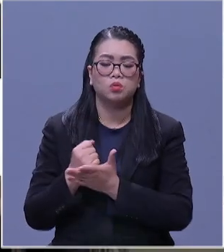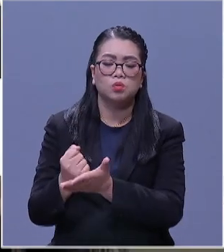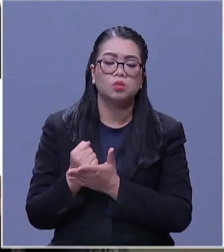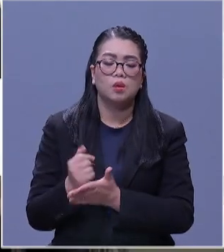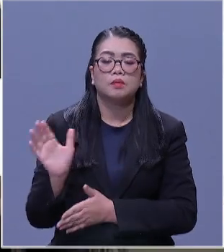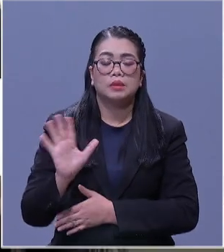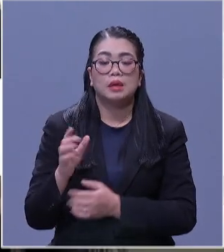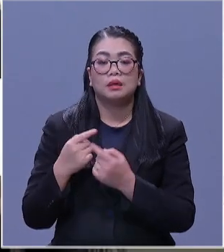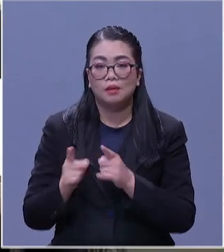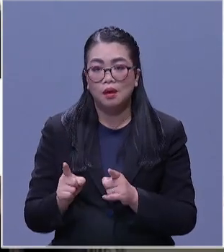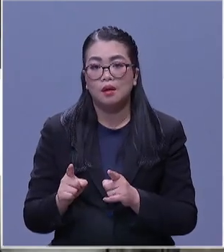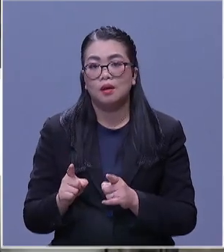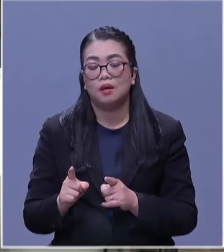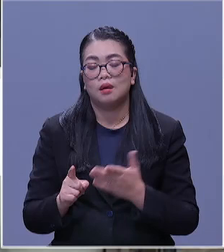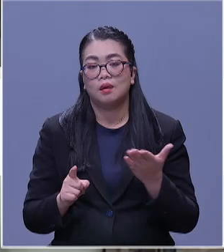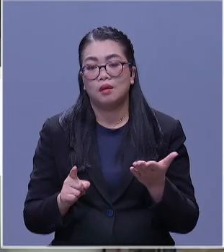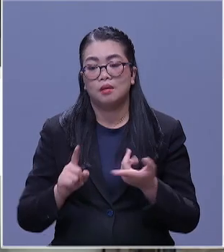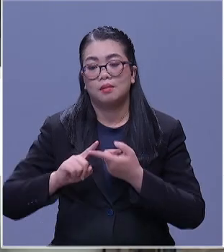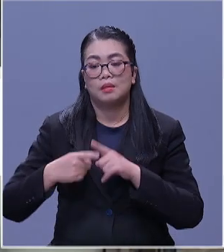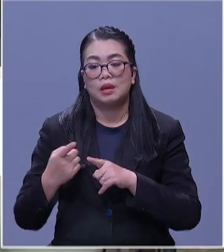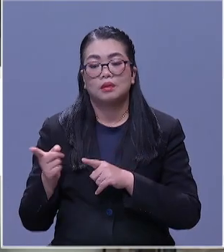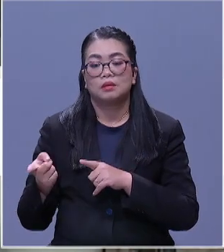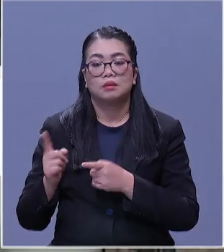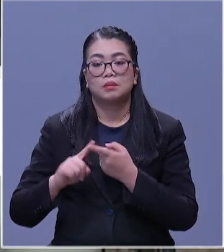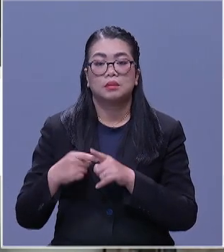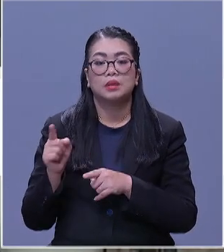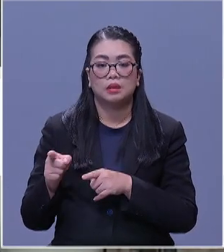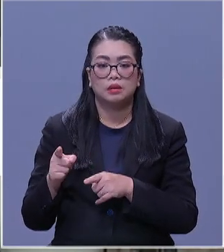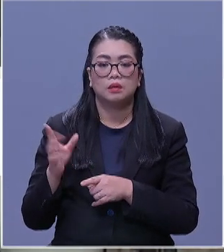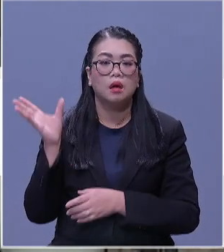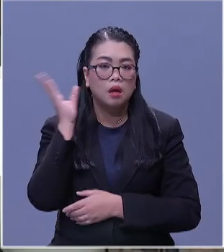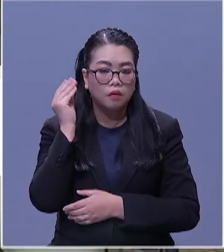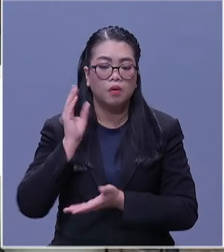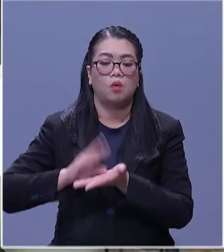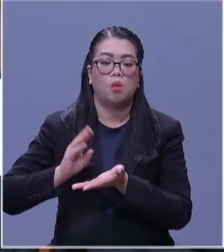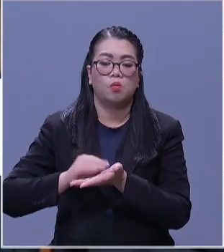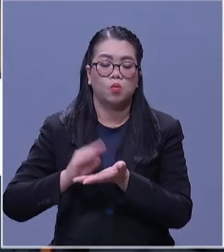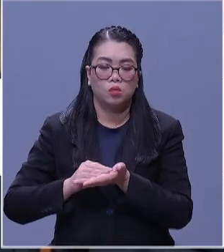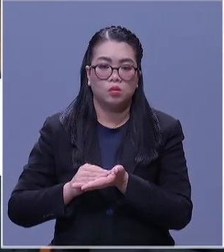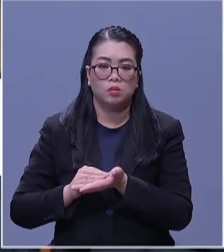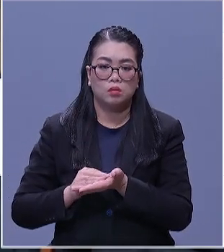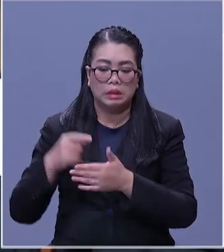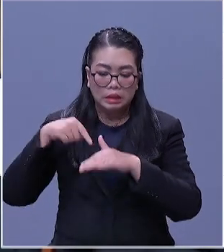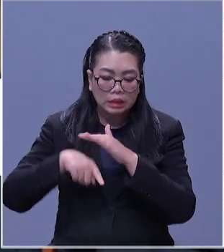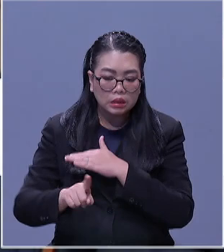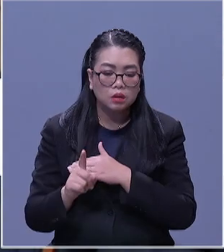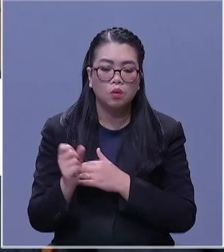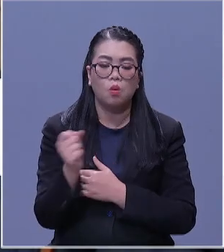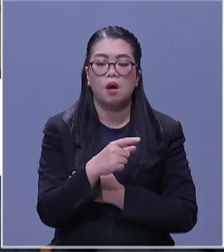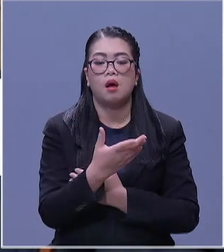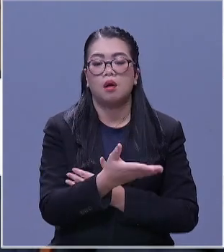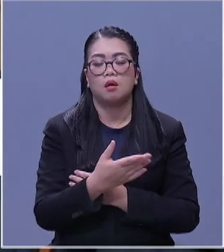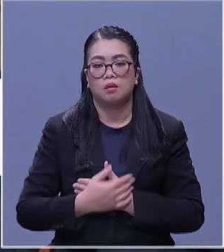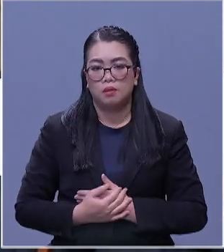กันแต่สสที่เป็นเพื่อนกับสสปูอัอ่ะอาจจะได้รับฟังข้อมูลในเชิงที่มันลึกกว่าอข้อ